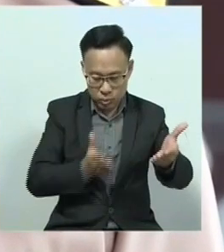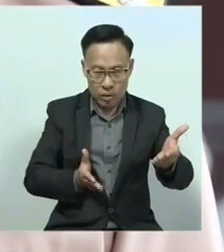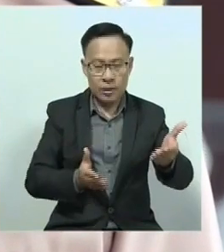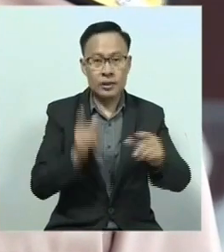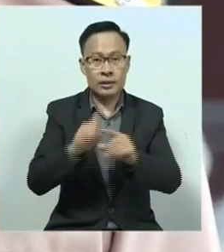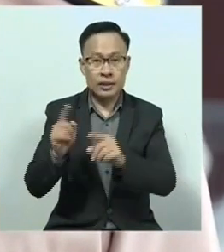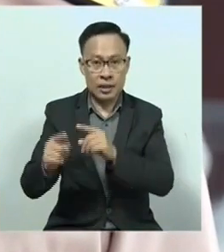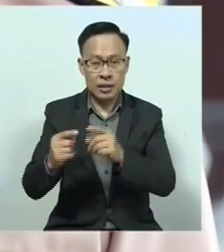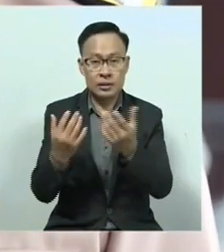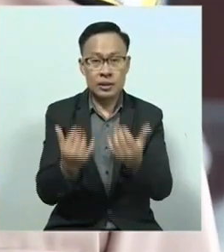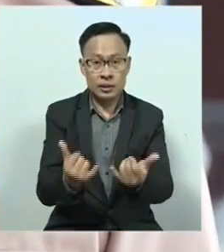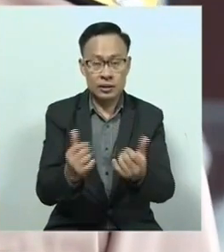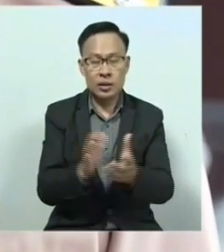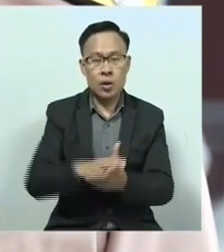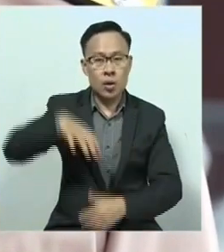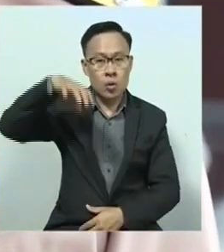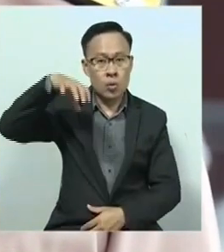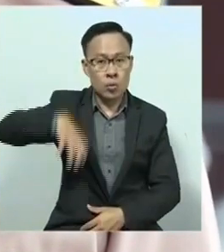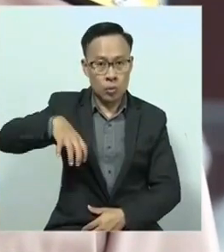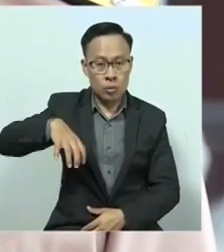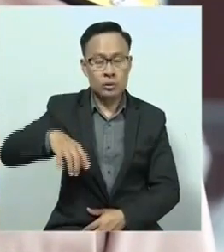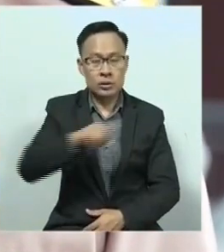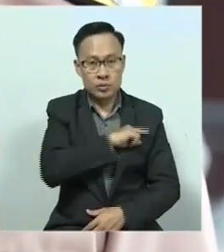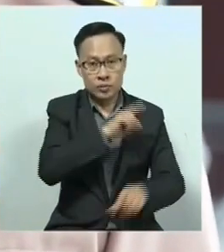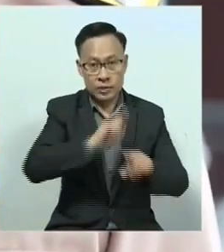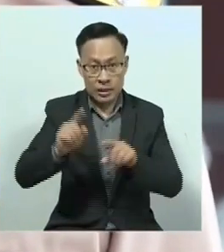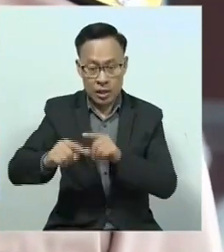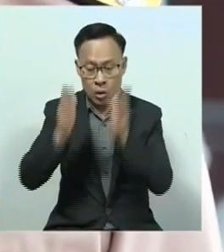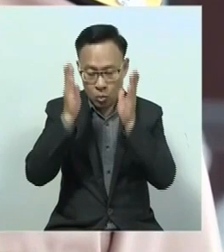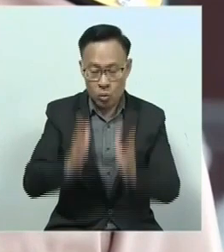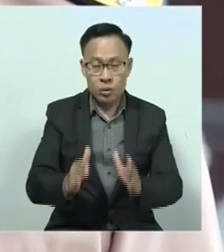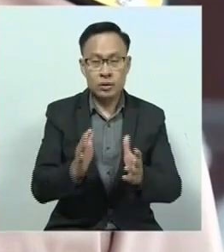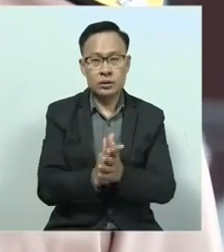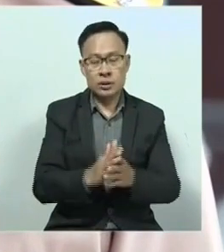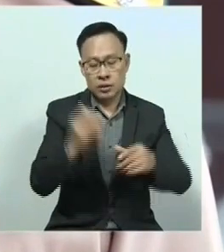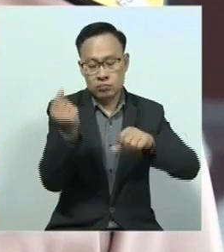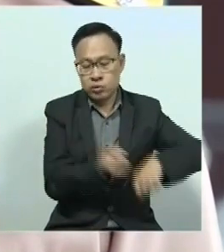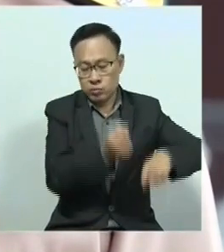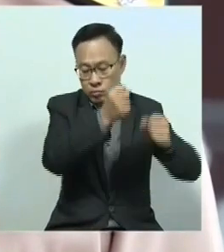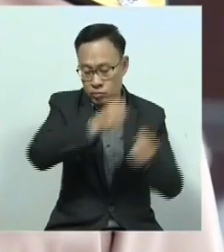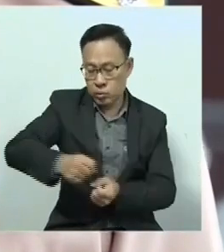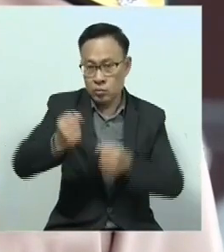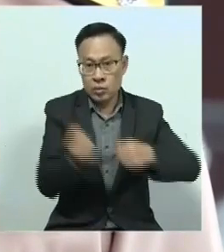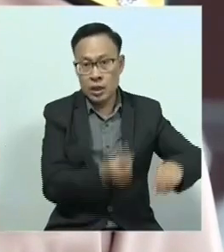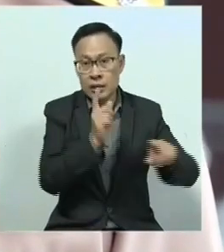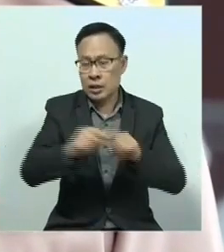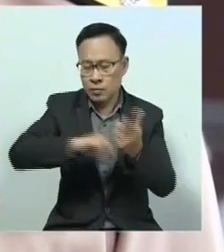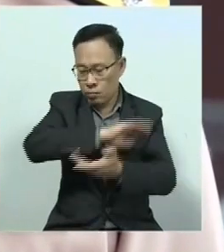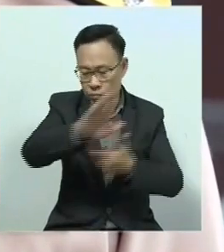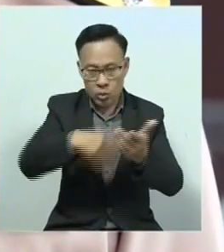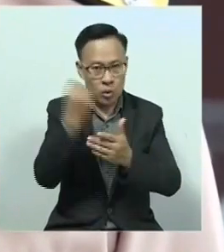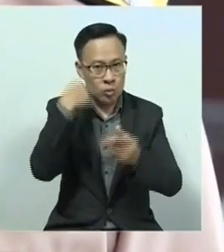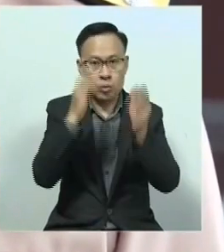ะครับแล้วก็กำลังพลที่เป็นฝีพายและผู้ที่ร่วมในกิจกรรมครั้งนี้นะในกระบวนเรือครั้งนี้ก็มี